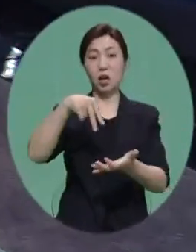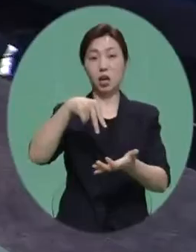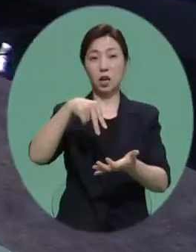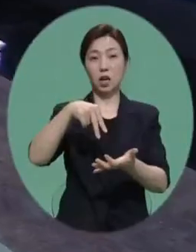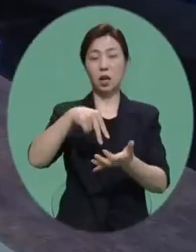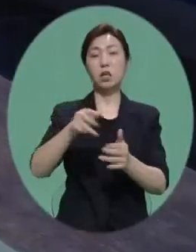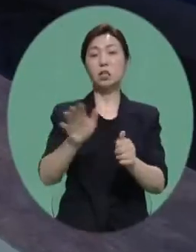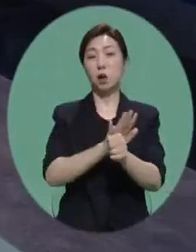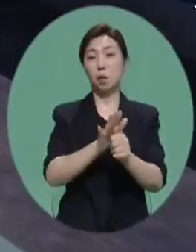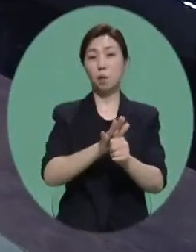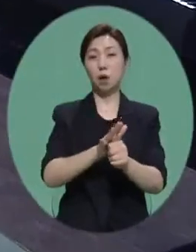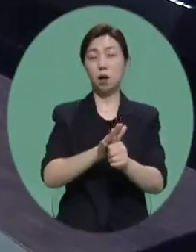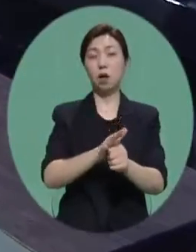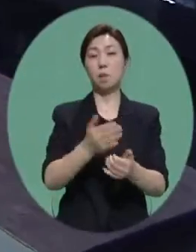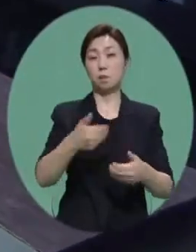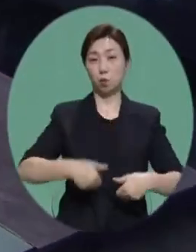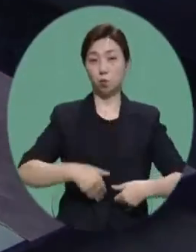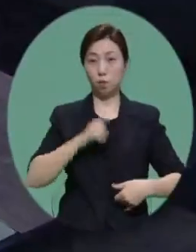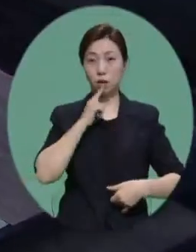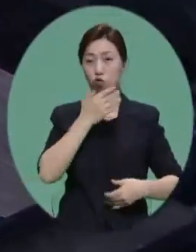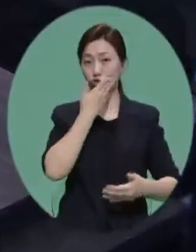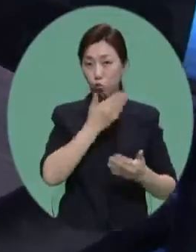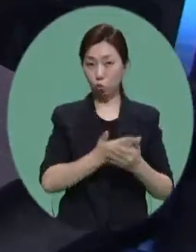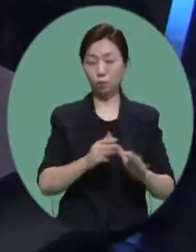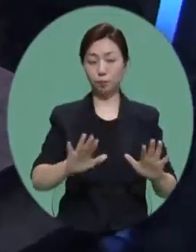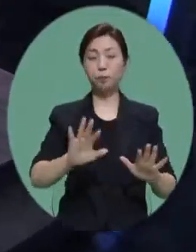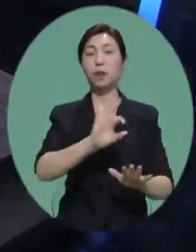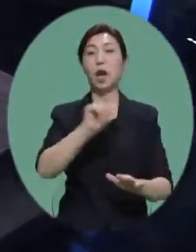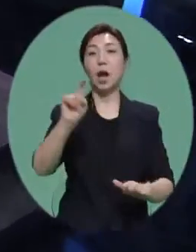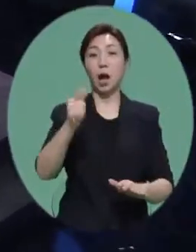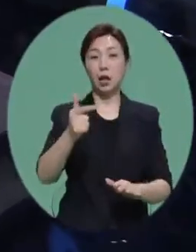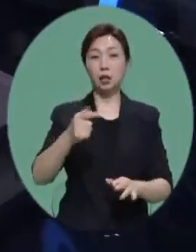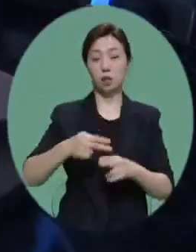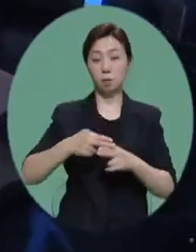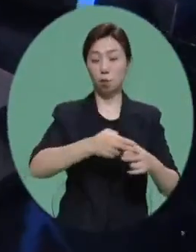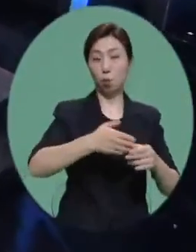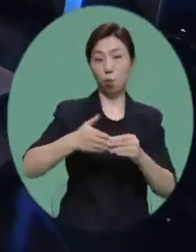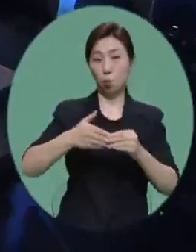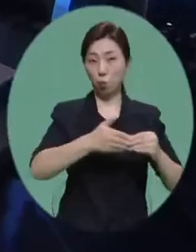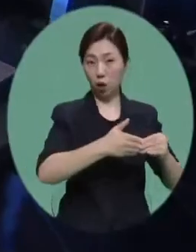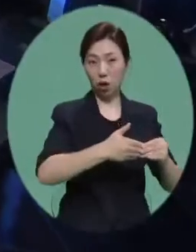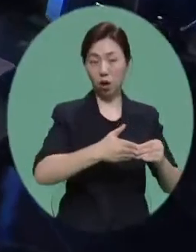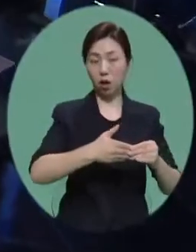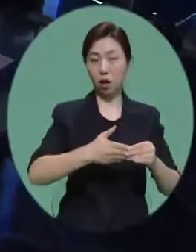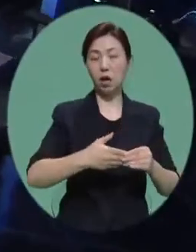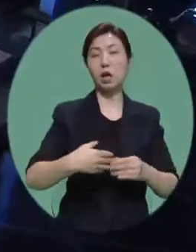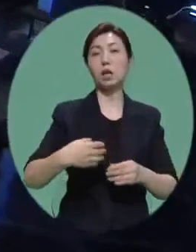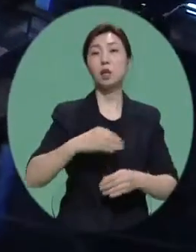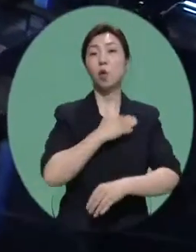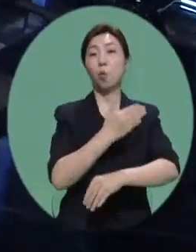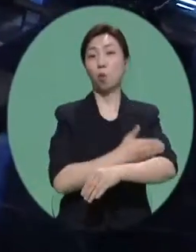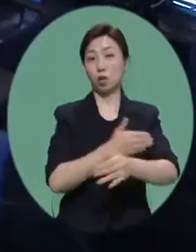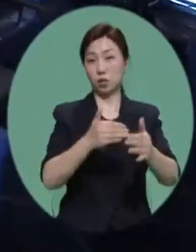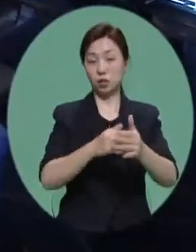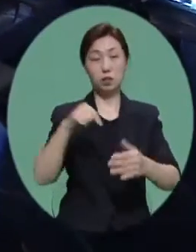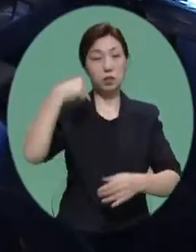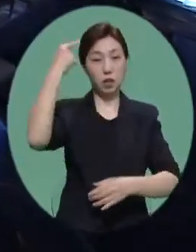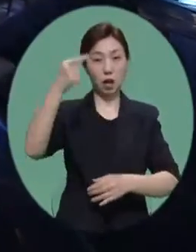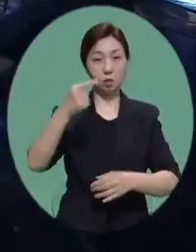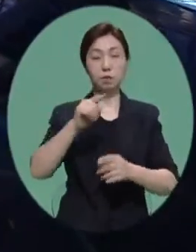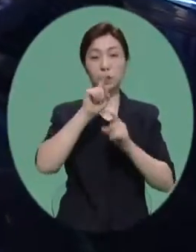내 안철수 후보의 주도권 토론 시간 9분을 모두 사용 하셨구요 이어서 이제 병 후보의 주도권 토론